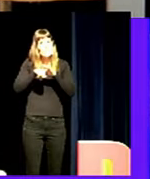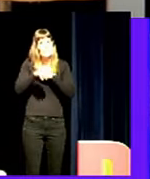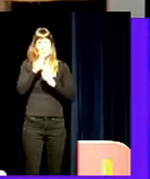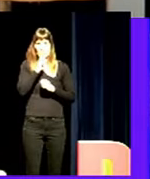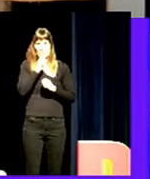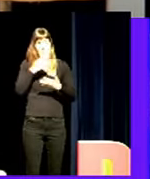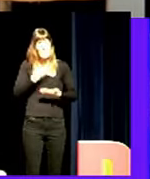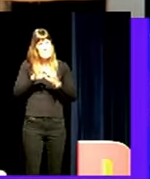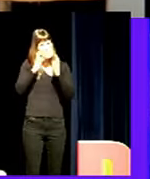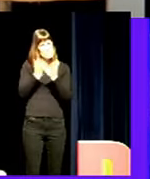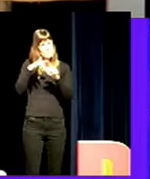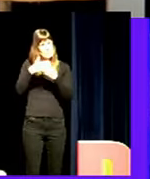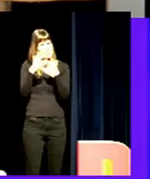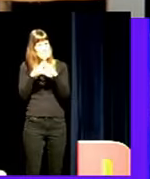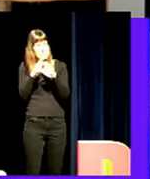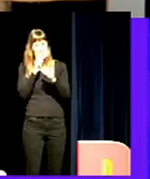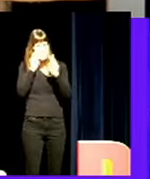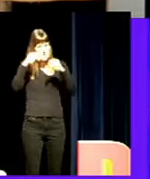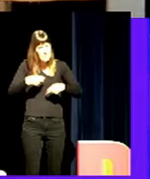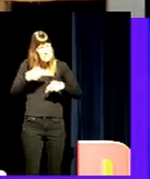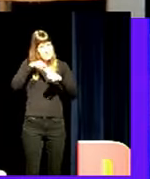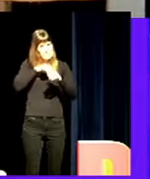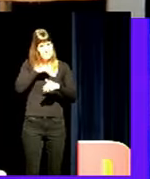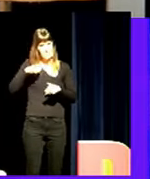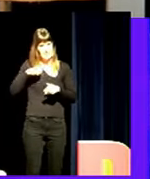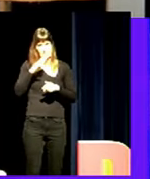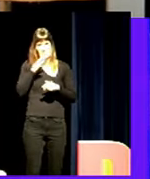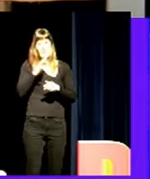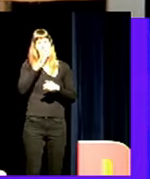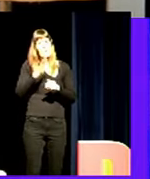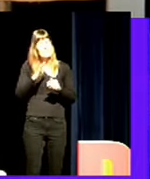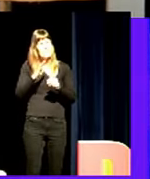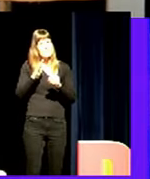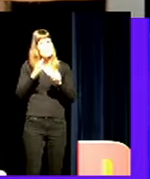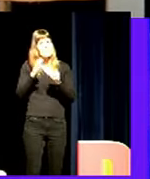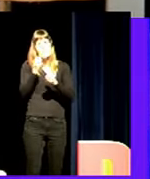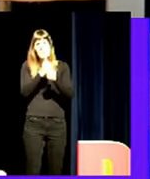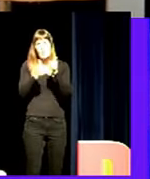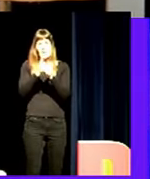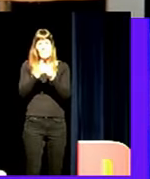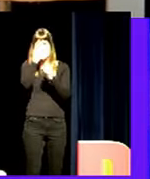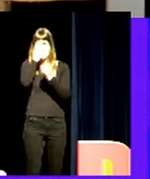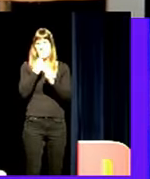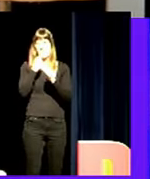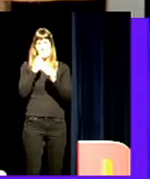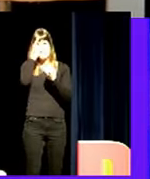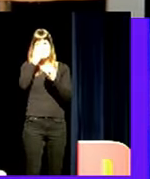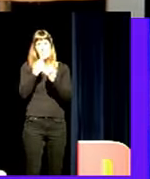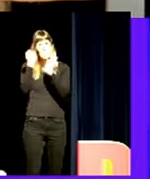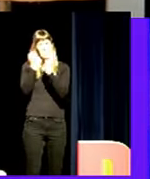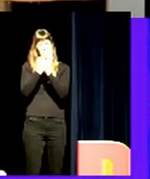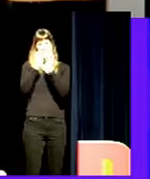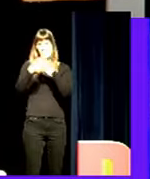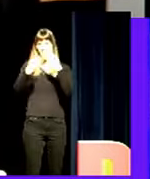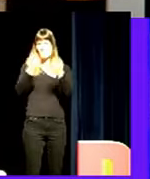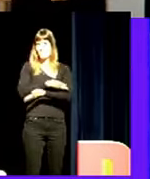non, badirudi osan oso simbolikoa dena, irudiko dena, baina gero atzean, eta